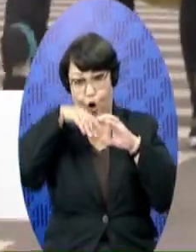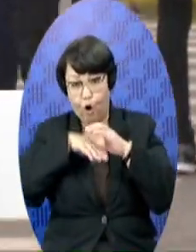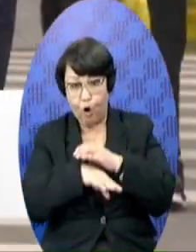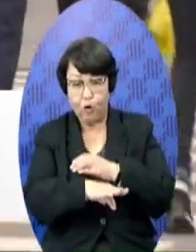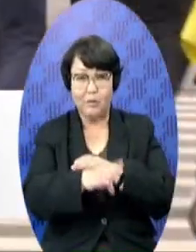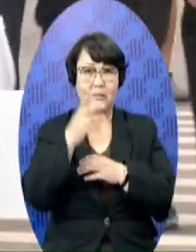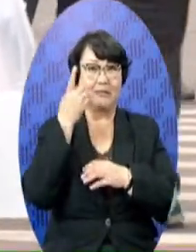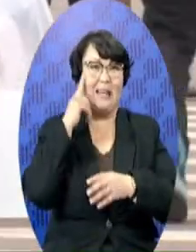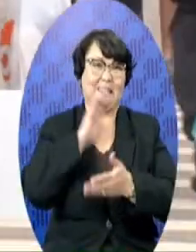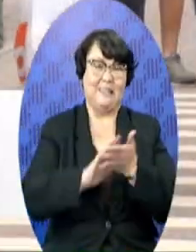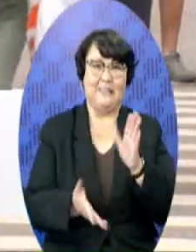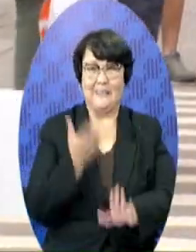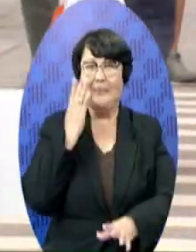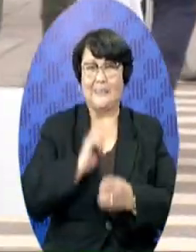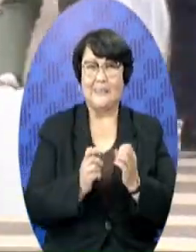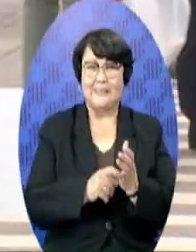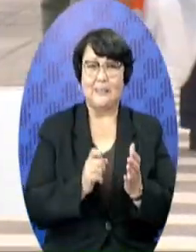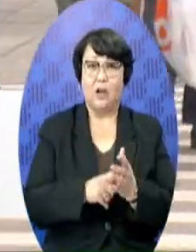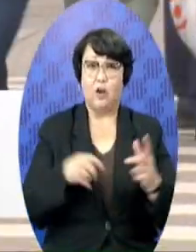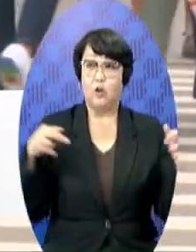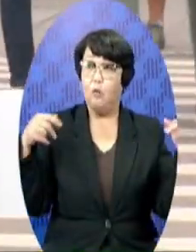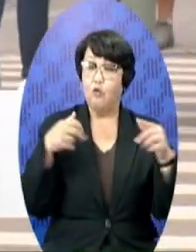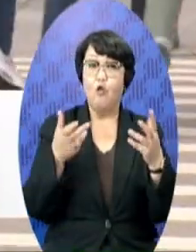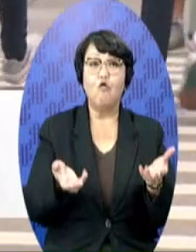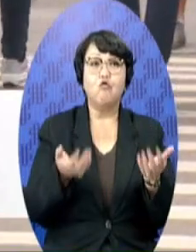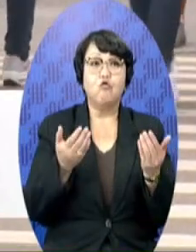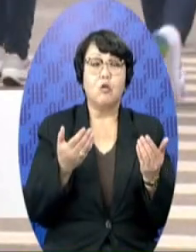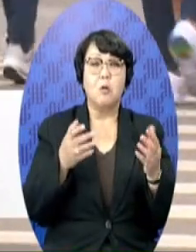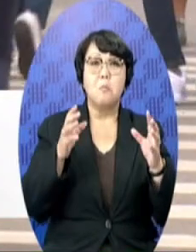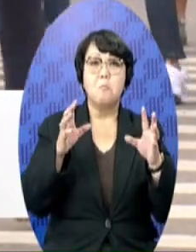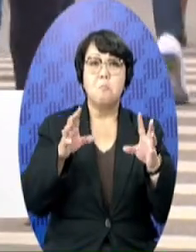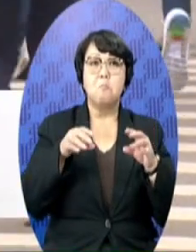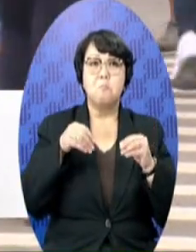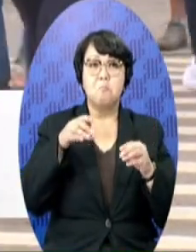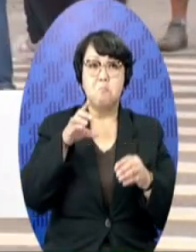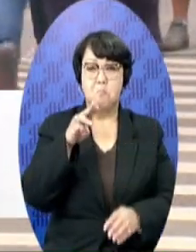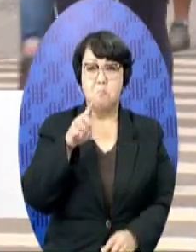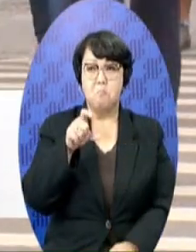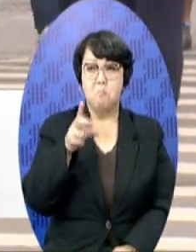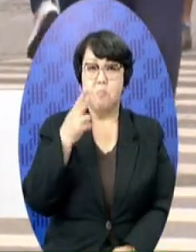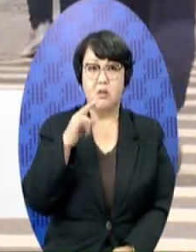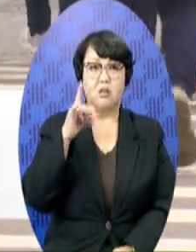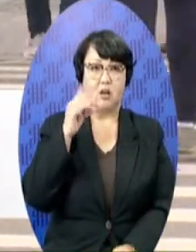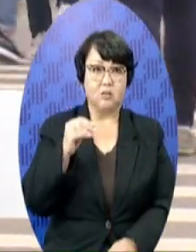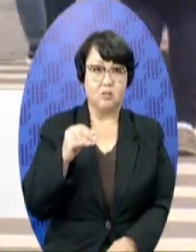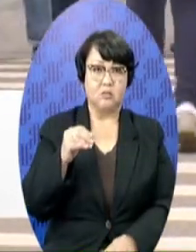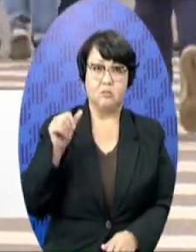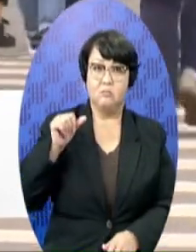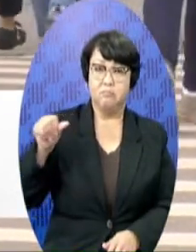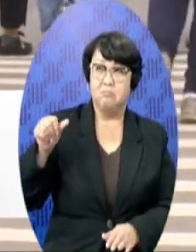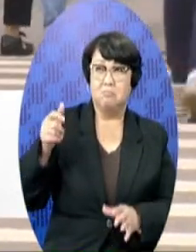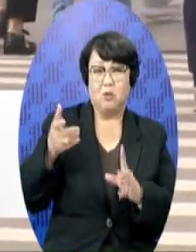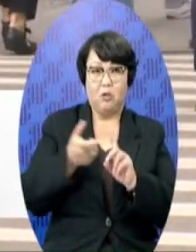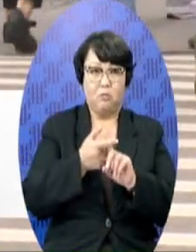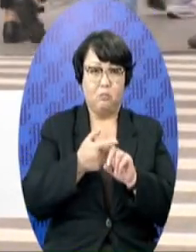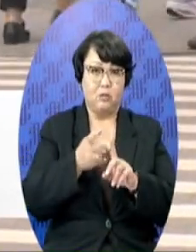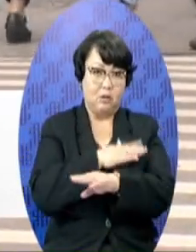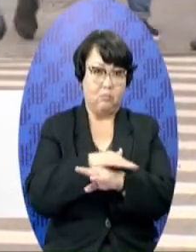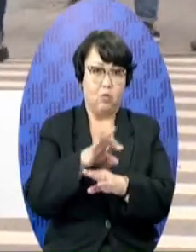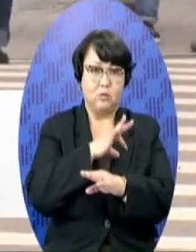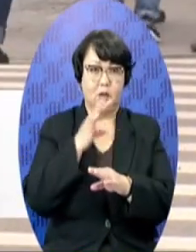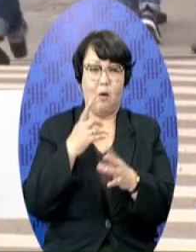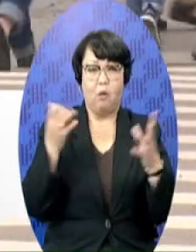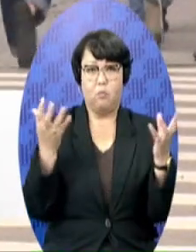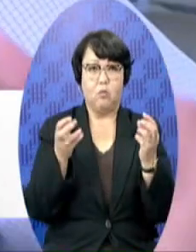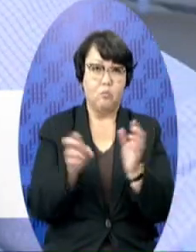Мөн явган зорчигчийн хөдөлгөөн сэр хэсэгт мэдрэгчтэй гарцуудыг суйрлуулах нь зам тээврийн ослыг бууруулах чухал нөлөөтэй гэж салбарынхан